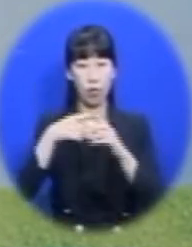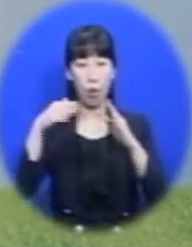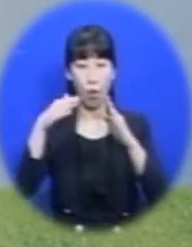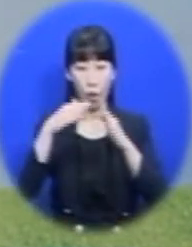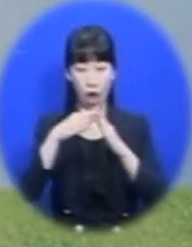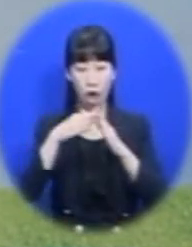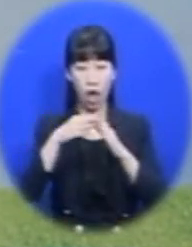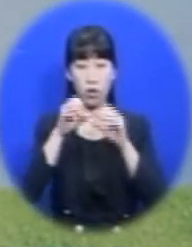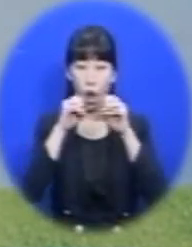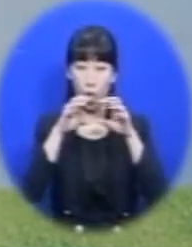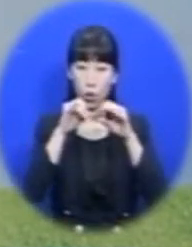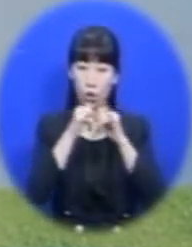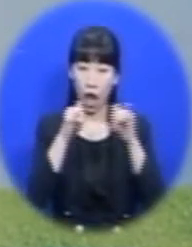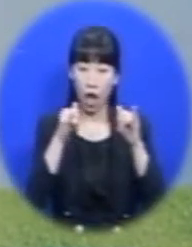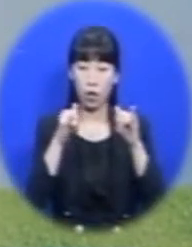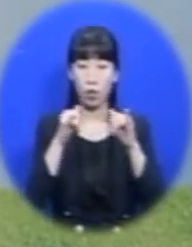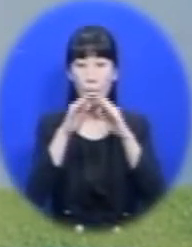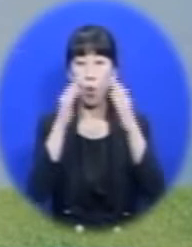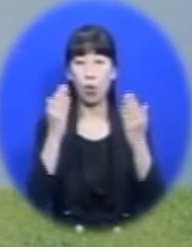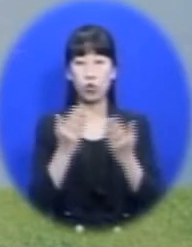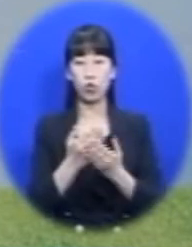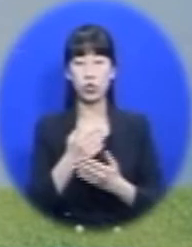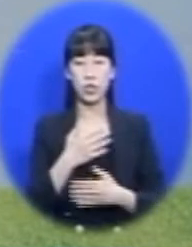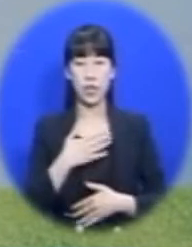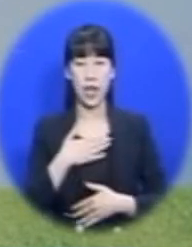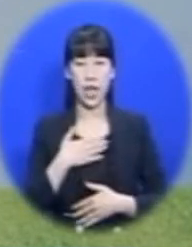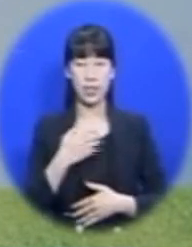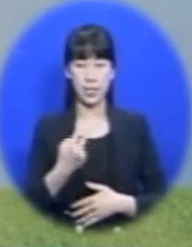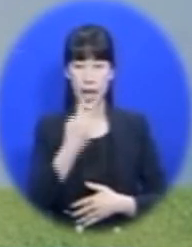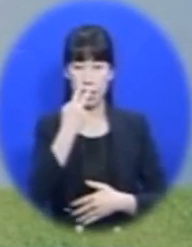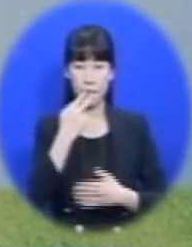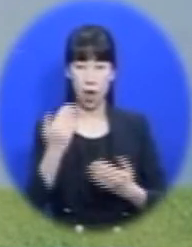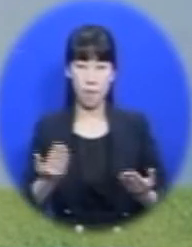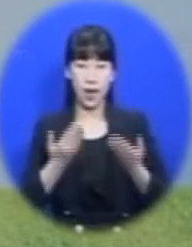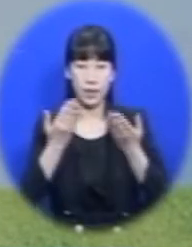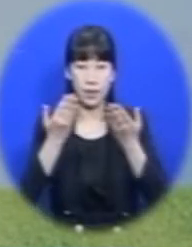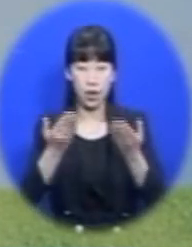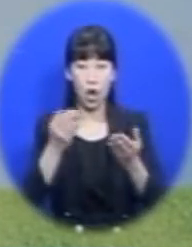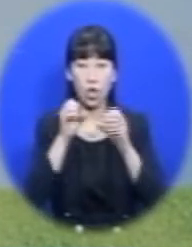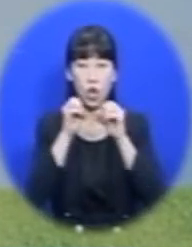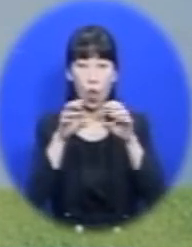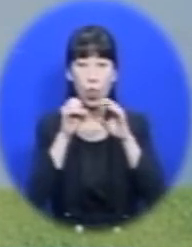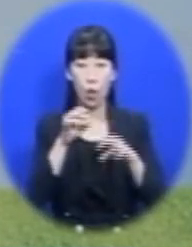그들은 정말 목숨을 걸고 전도한 사람들입니다. 그러나 그들이